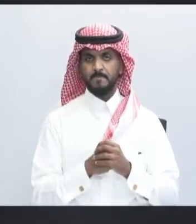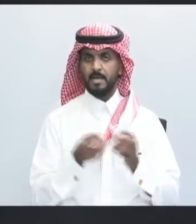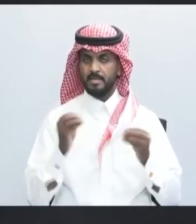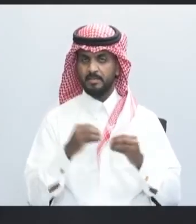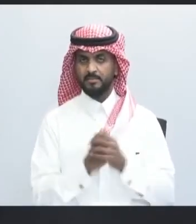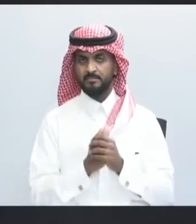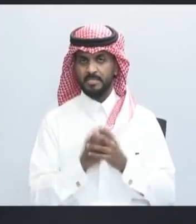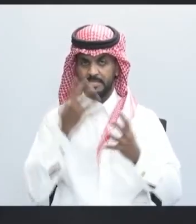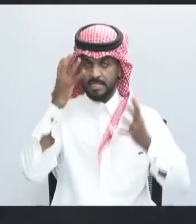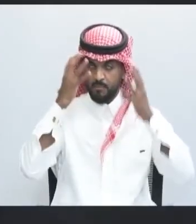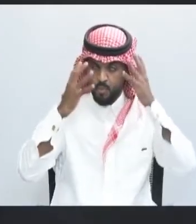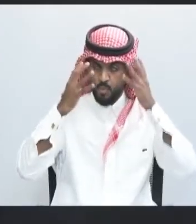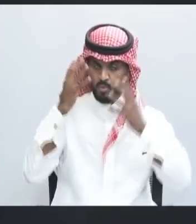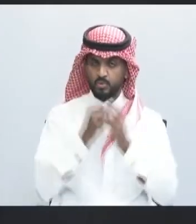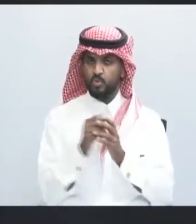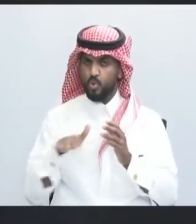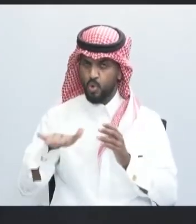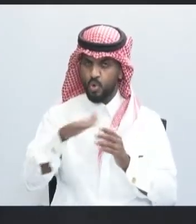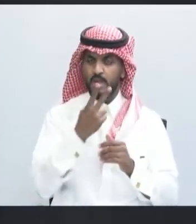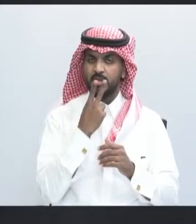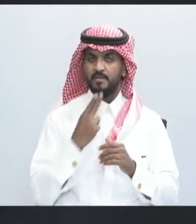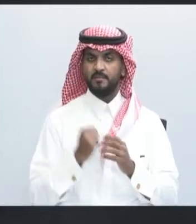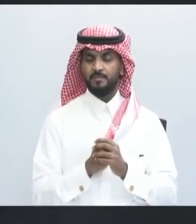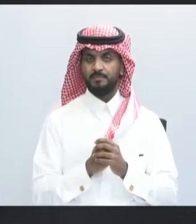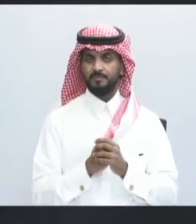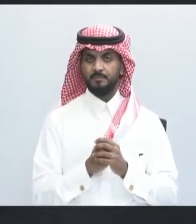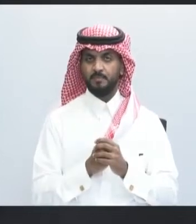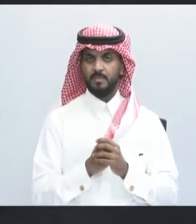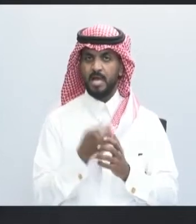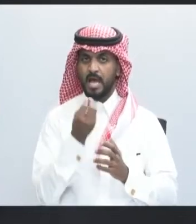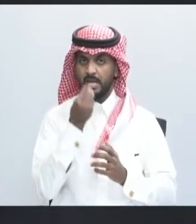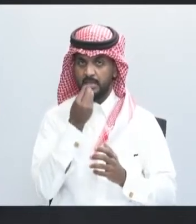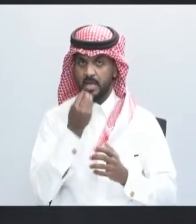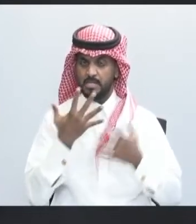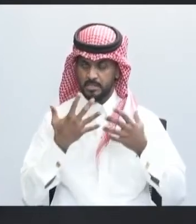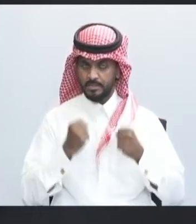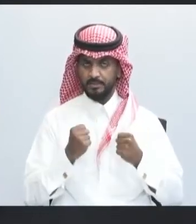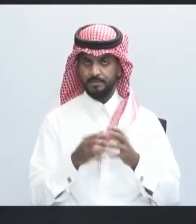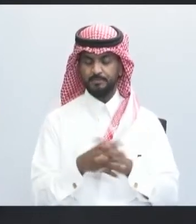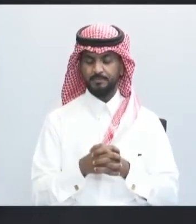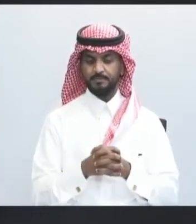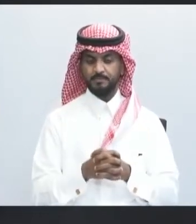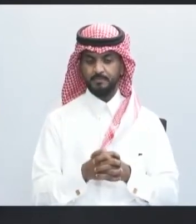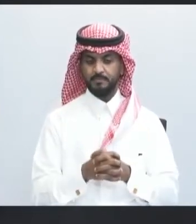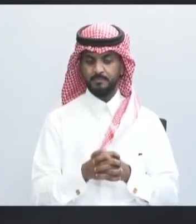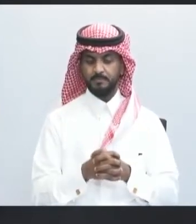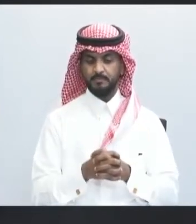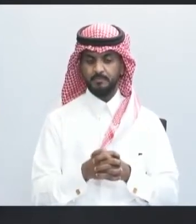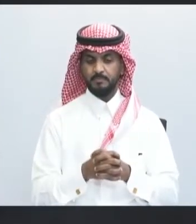الاستحمام جميعا تعتبر نظافه كذلك الغذاء الصحي رائعه سويا